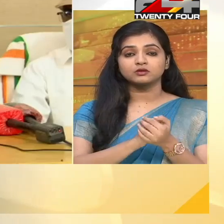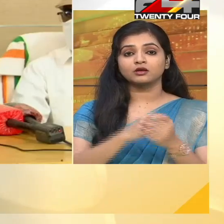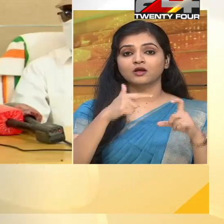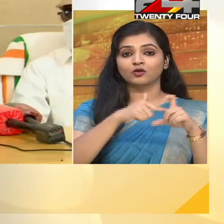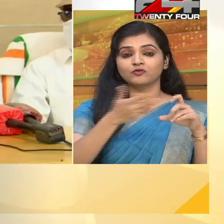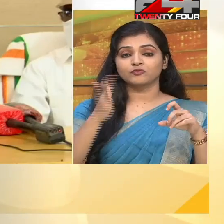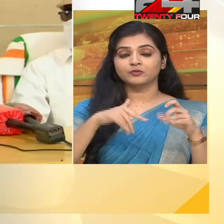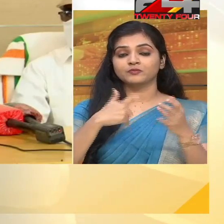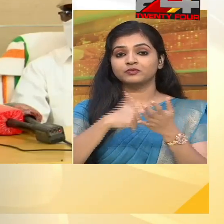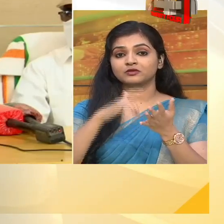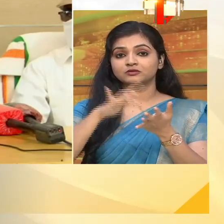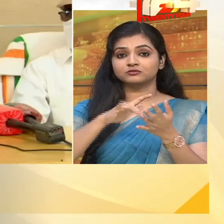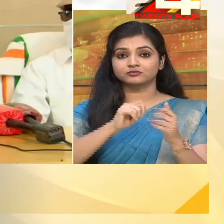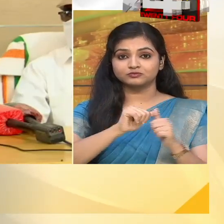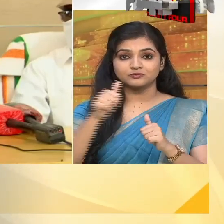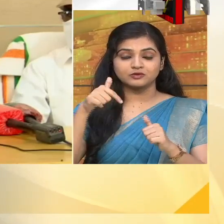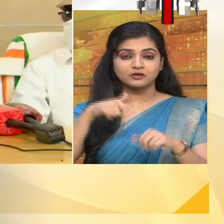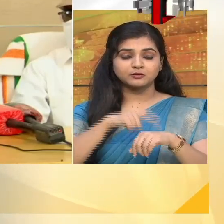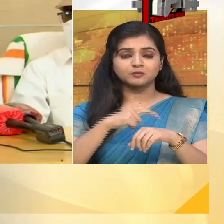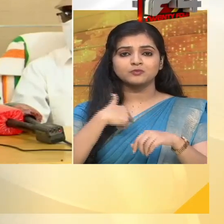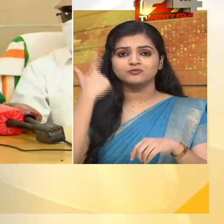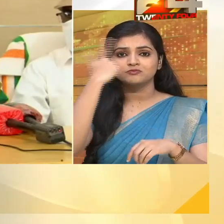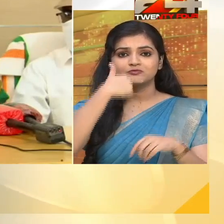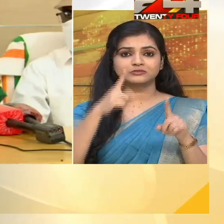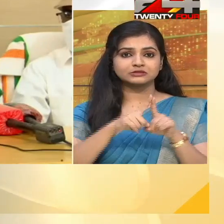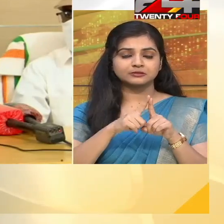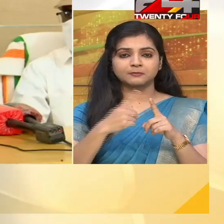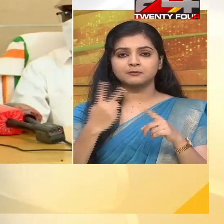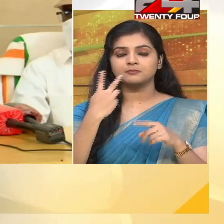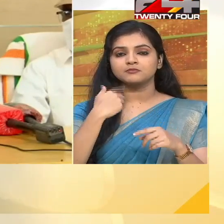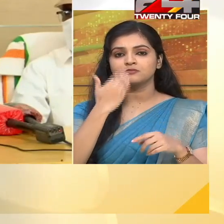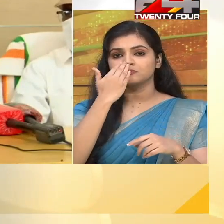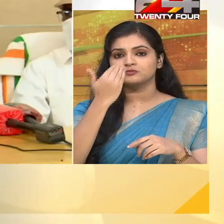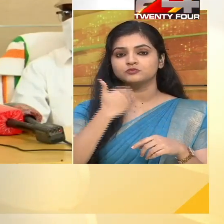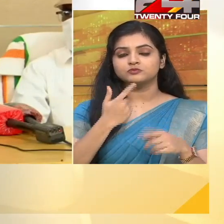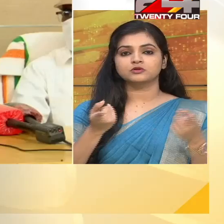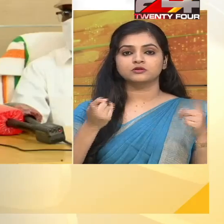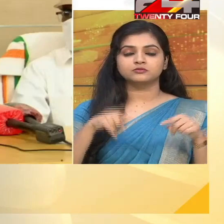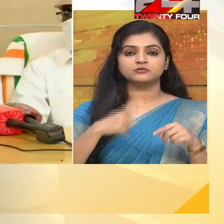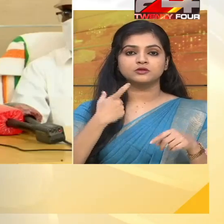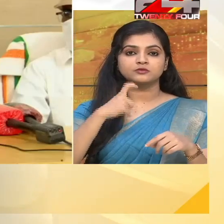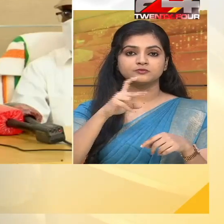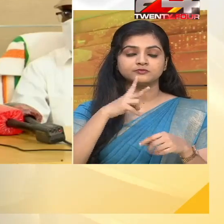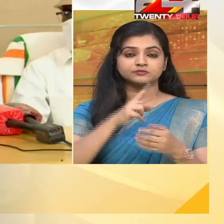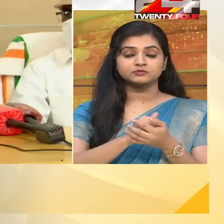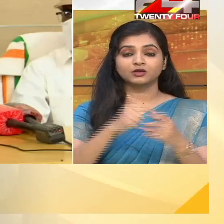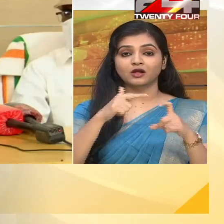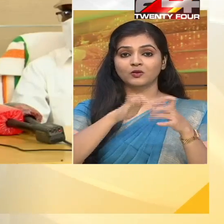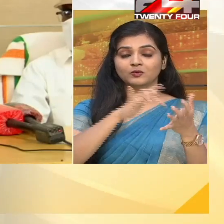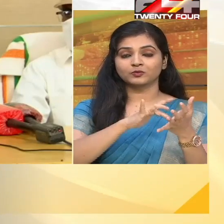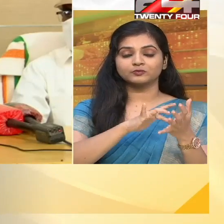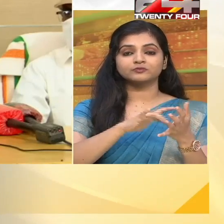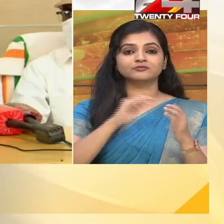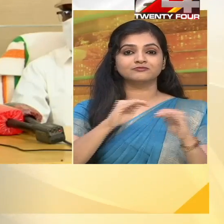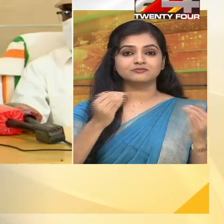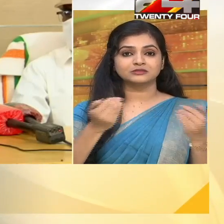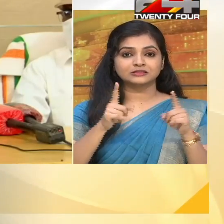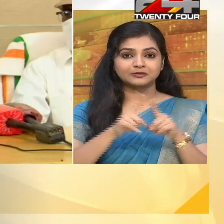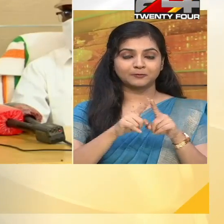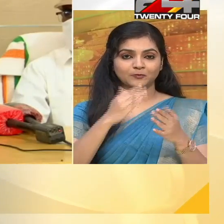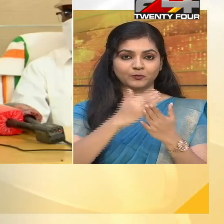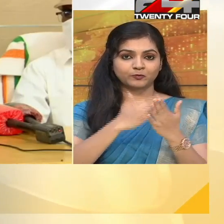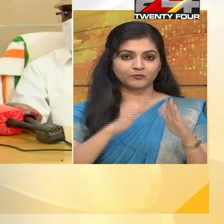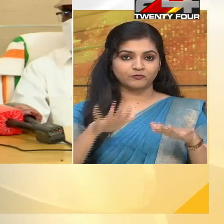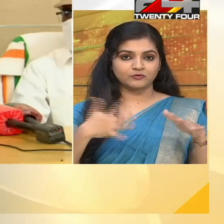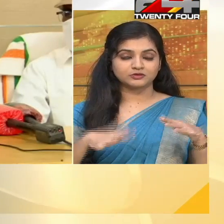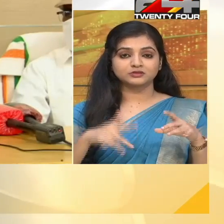അധിക്ഷേപം നേരിട്ടത്. തന്റെ രൂപത്തെ വെച്ച് ആക്ഷേപിച്ചു എന്നാണ് ദയാബായ് പറയുന്നത്. എറണാകുളത്ത് ചൈൽഡ് ലൈന്റെ ഒരു പരിപാടി കഴിഞ്ഞ് കൊച്ചുവേളി പോർബന്ദർ ട്രെയിനിൽ